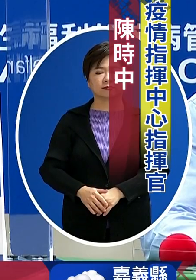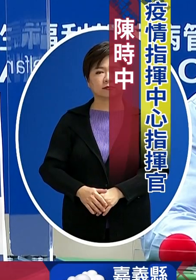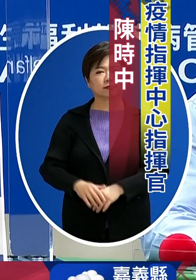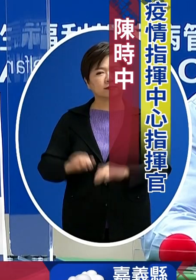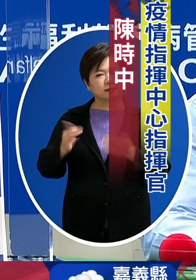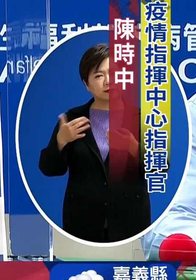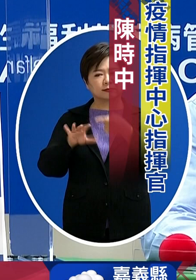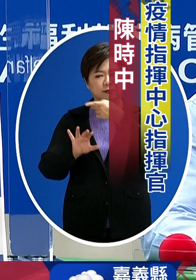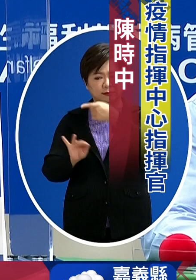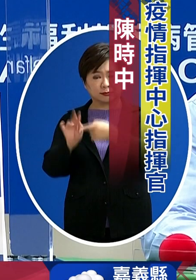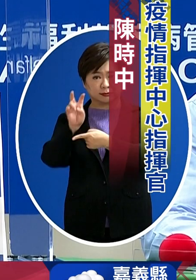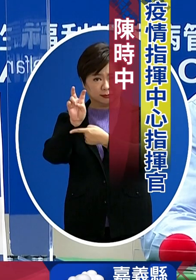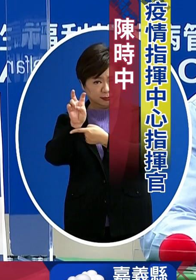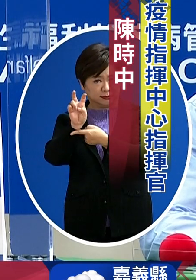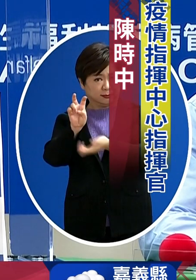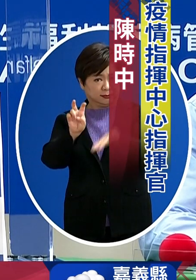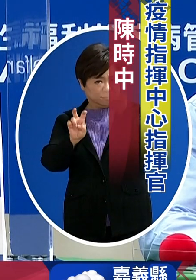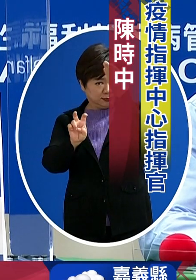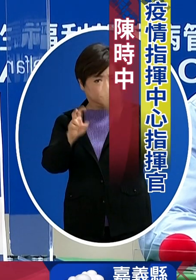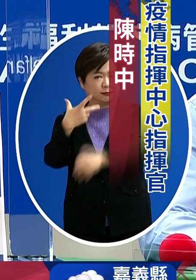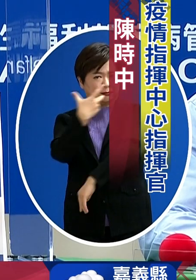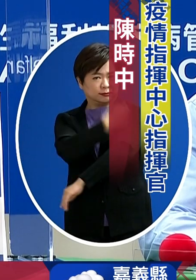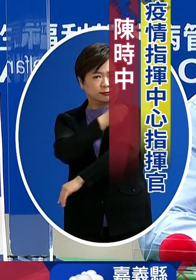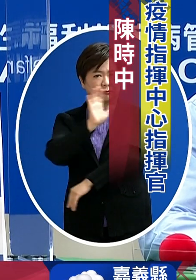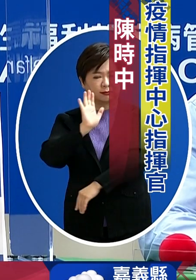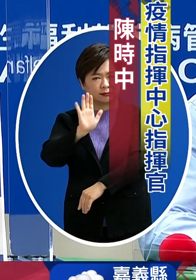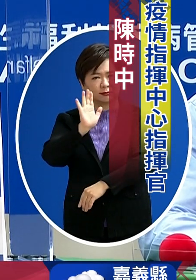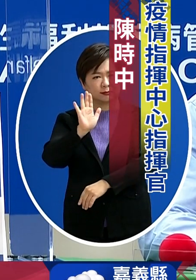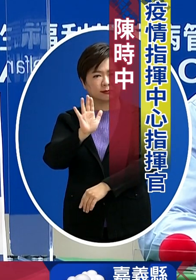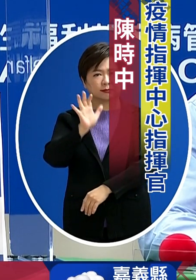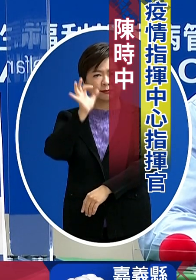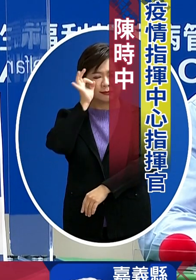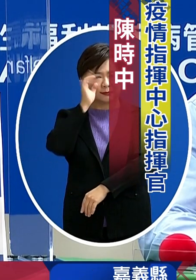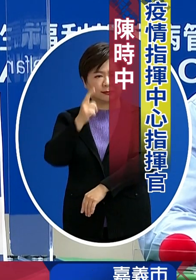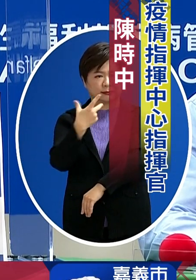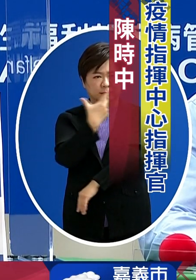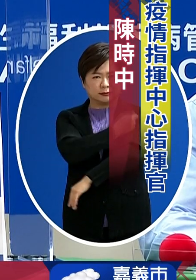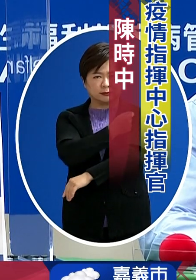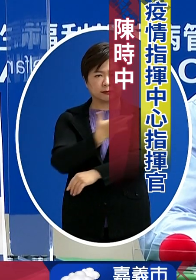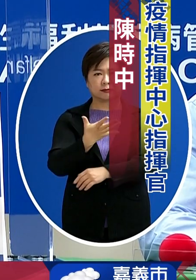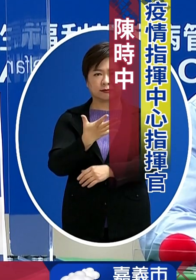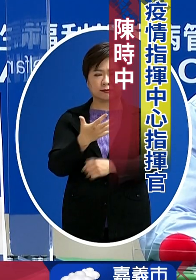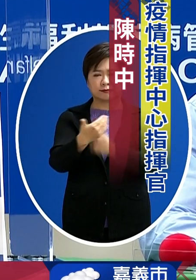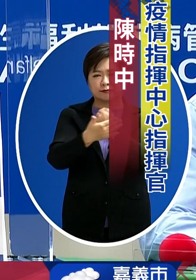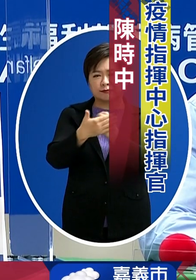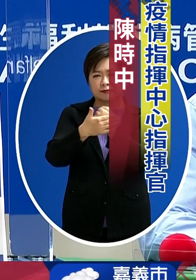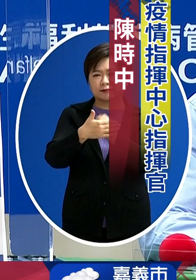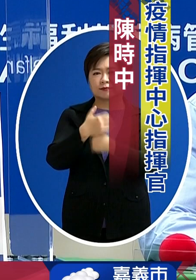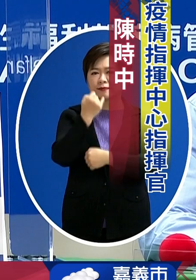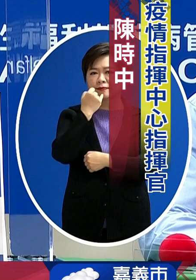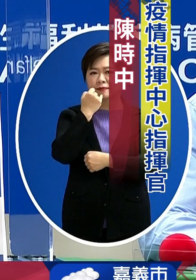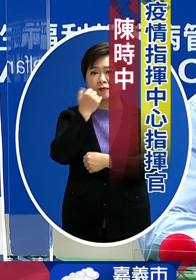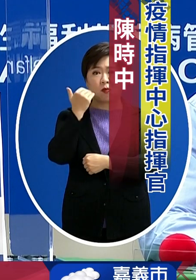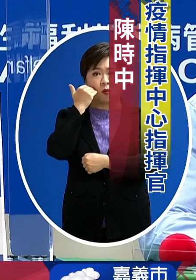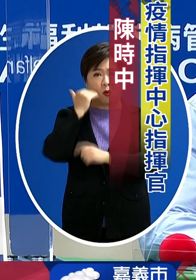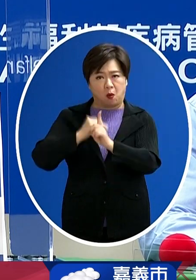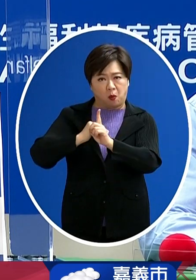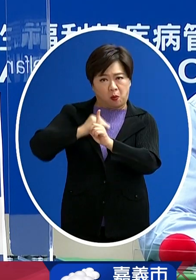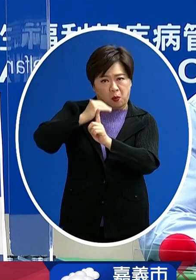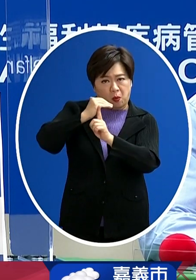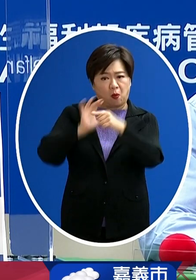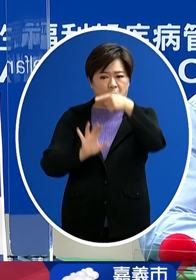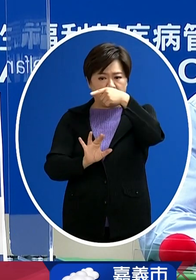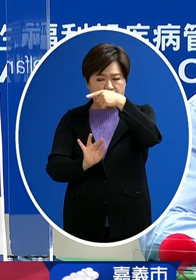过20%之后，就渐次可以看到疫苗的一个效应。但超过40%，才会有开